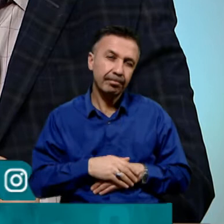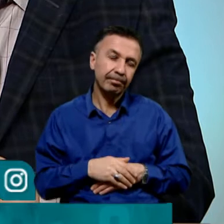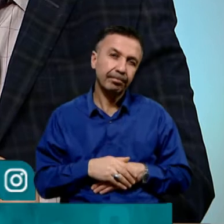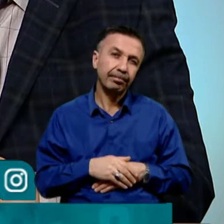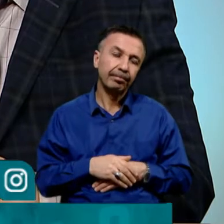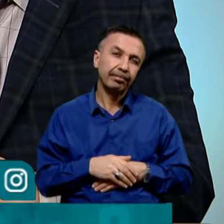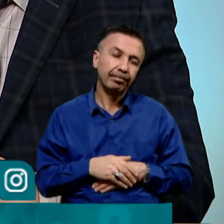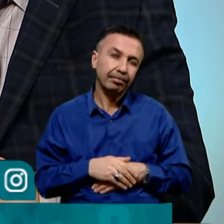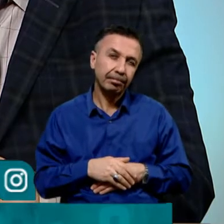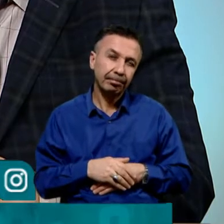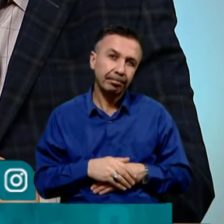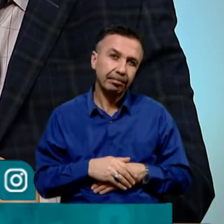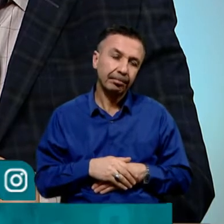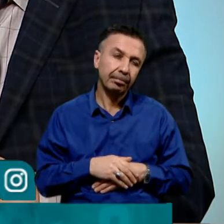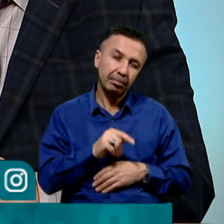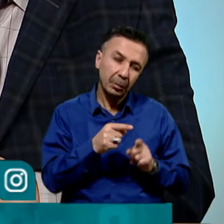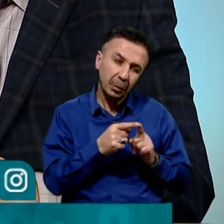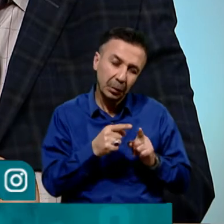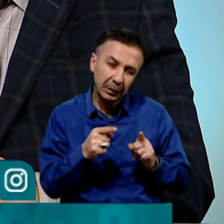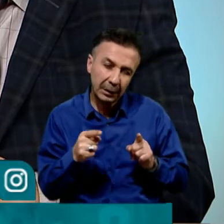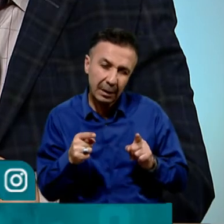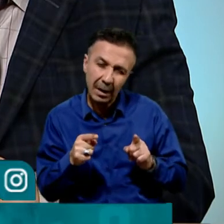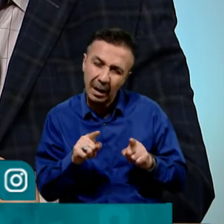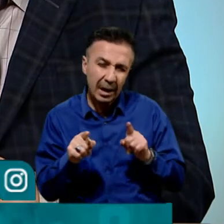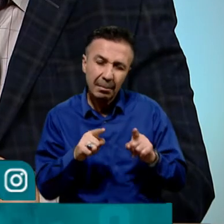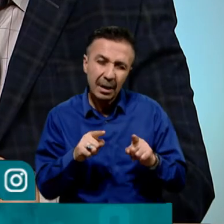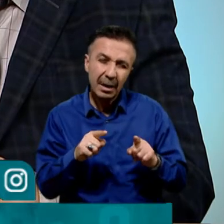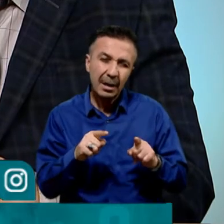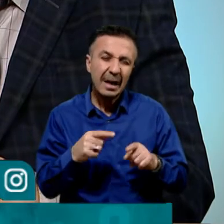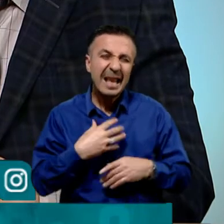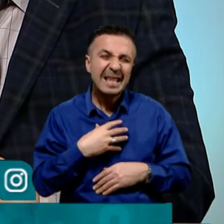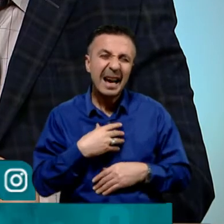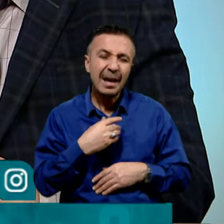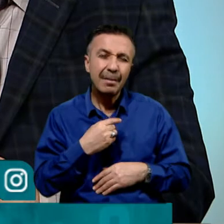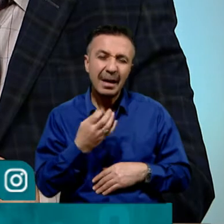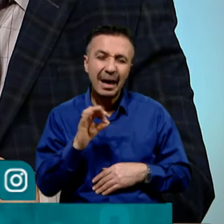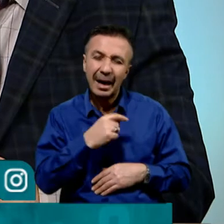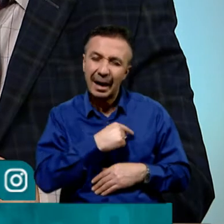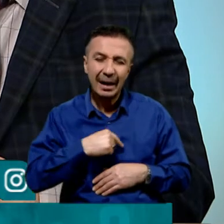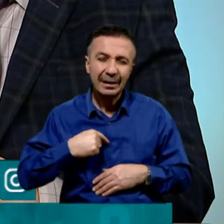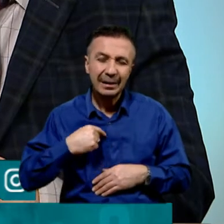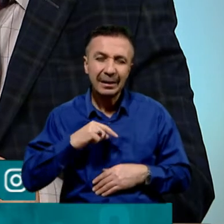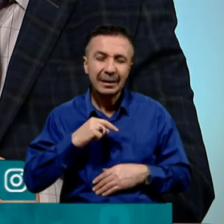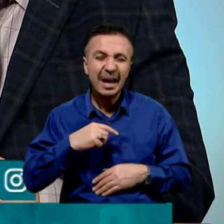Evet. gerekiyormuş. Bu süre zarfında herhangi bir şey çıkmadı. Hatta şu an 20 günü de geçti.